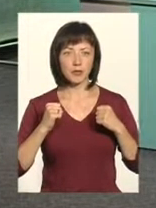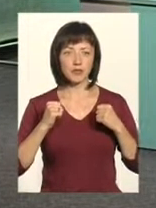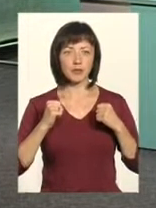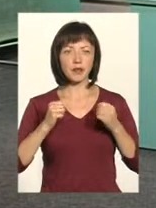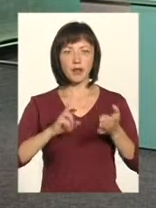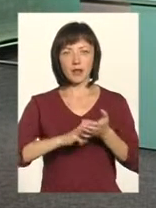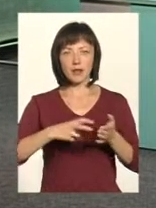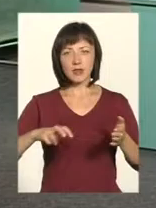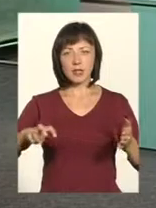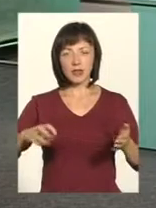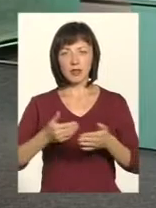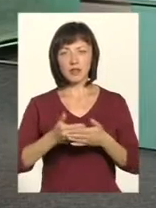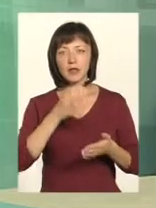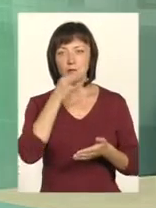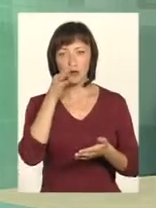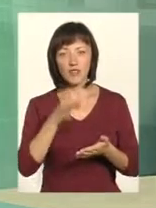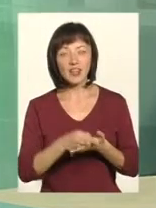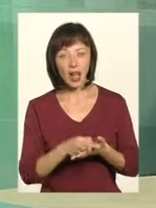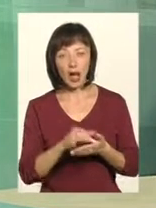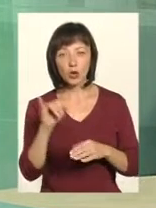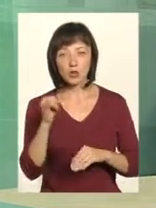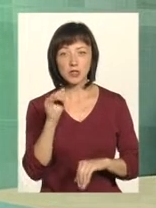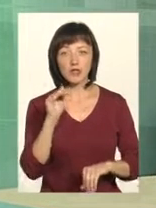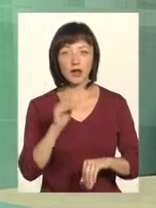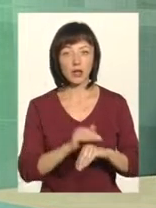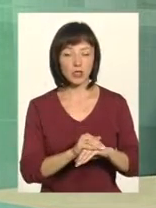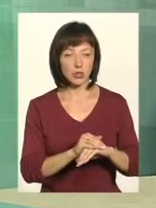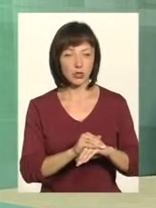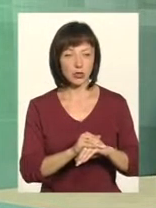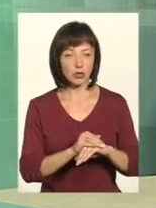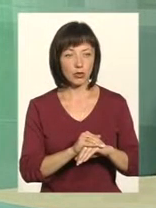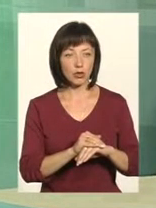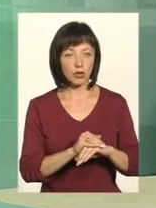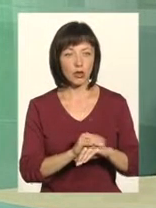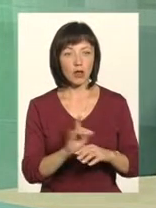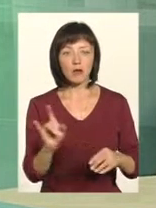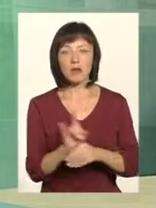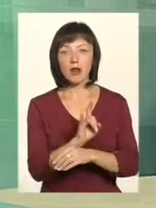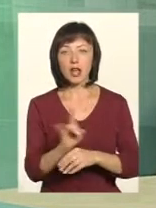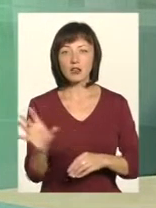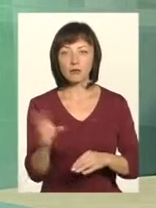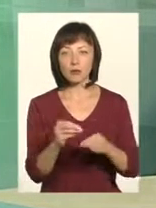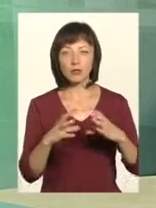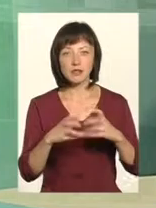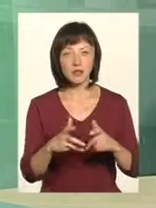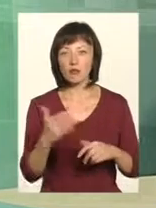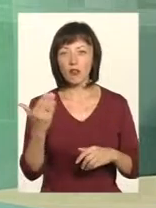від відповідальності і фактично бреше всьому світу, що вона не є